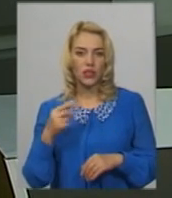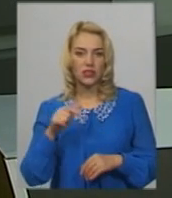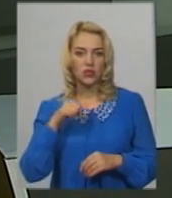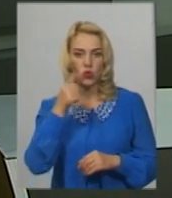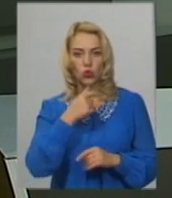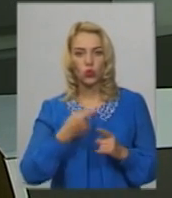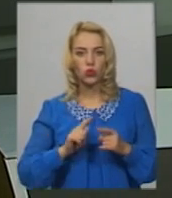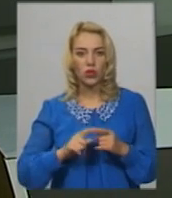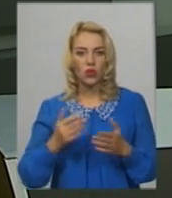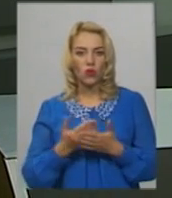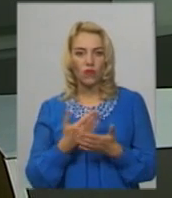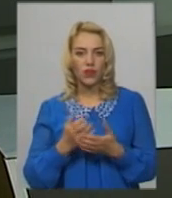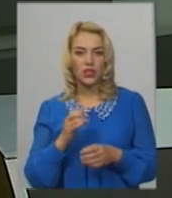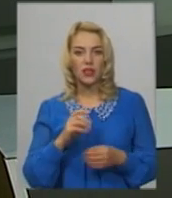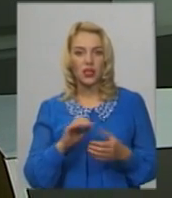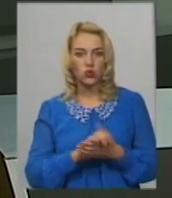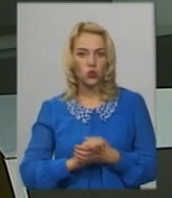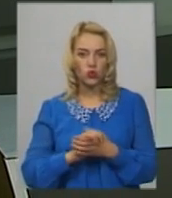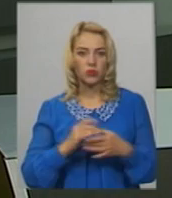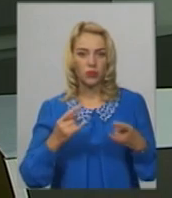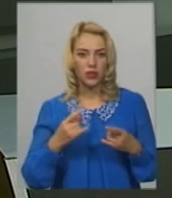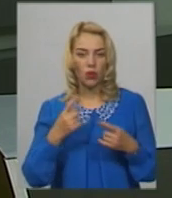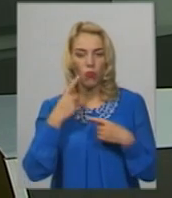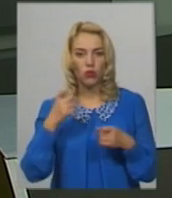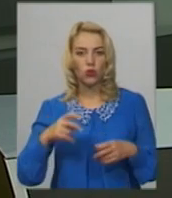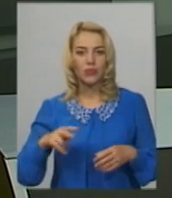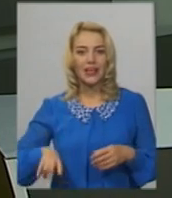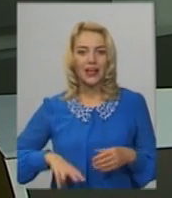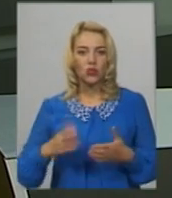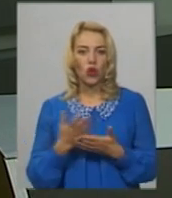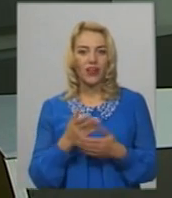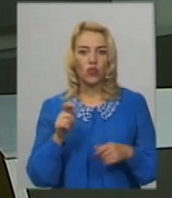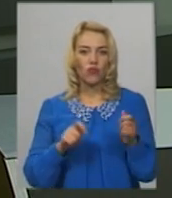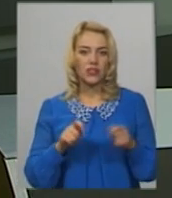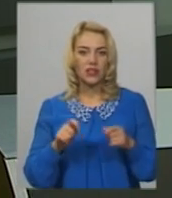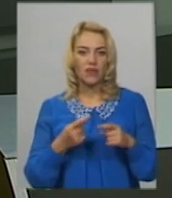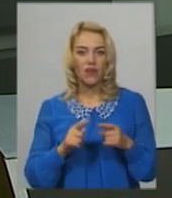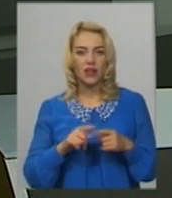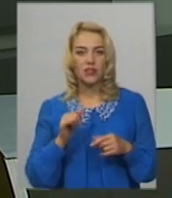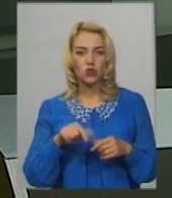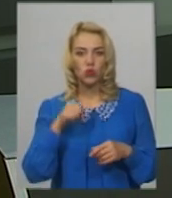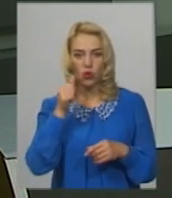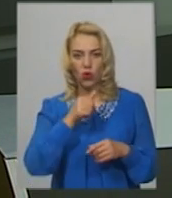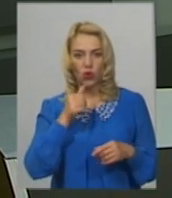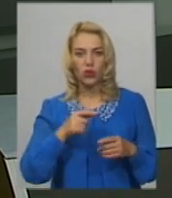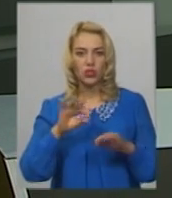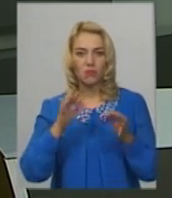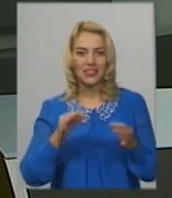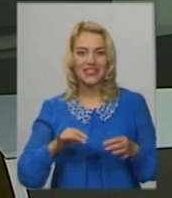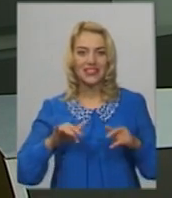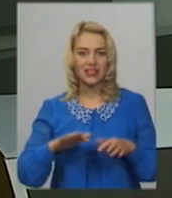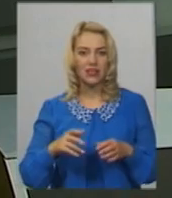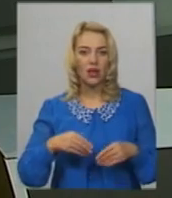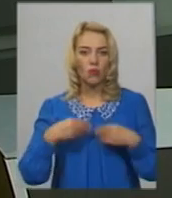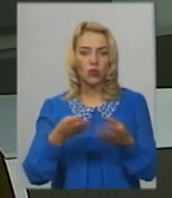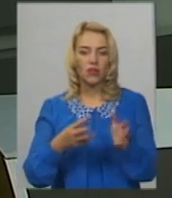Про це новинам на Суспільному повідомив директор кінофестивалю Андрій Заяц. За його словами, цьогоріч на мистецький захід подали майже 800 фільмів